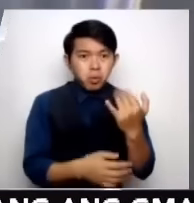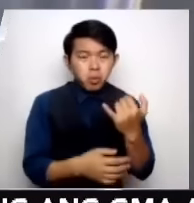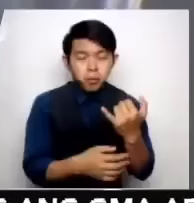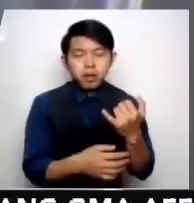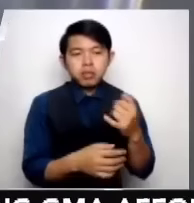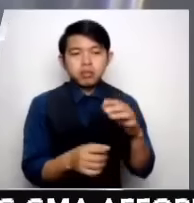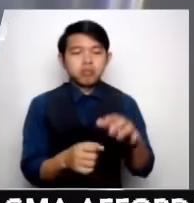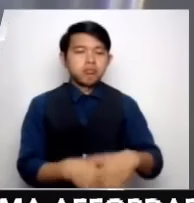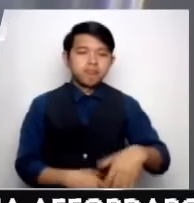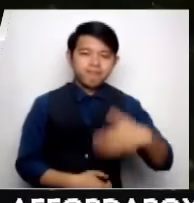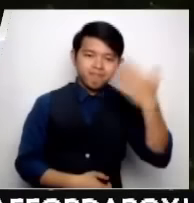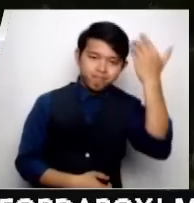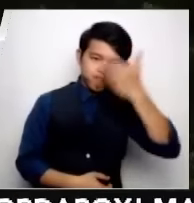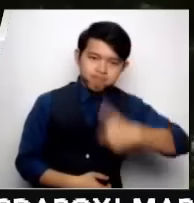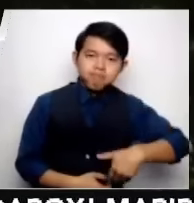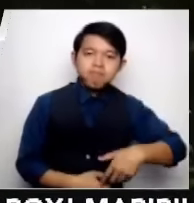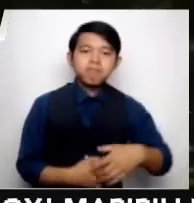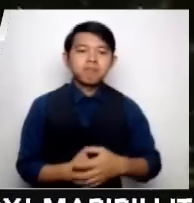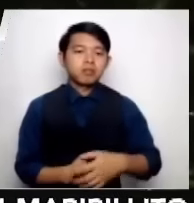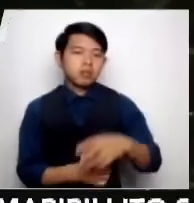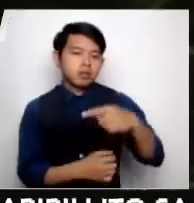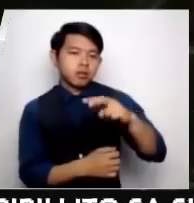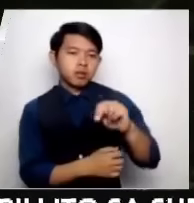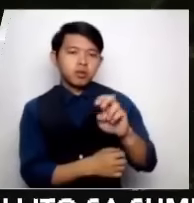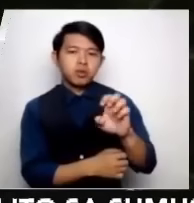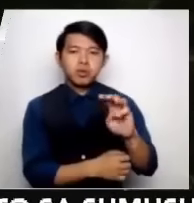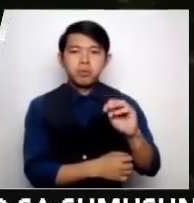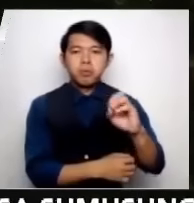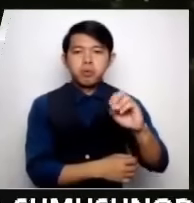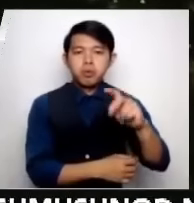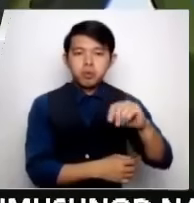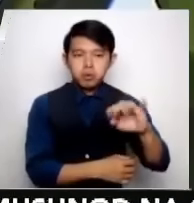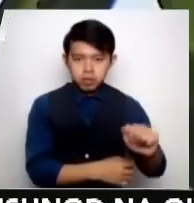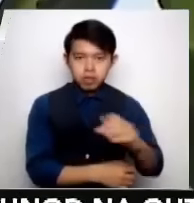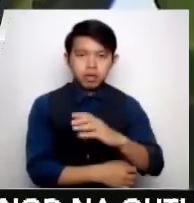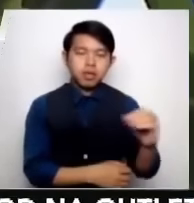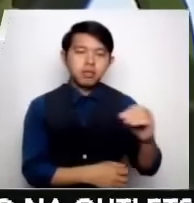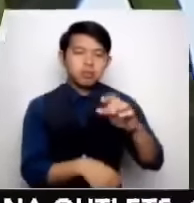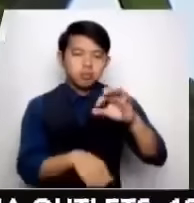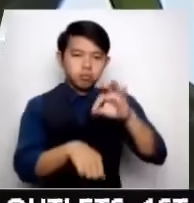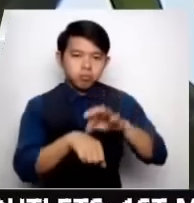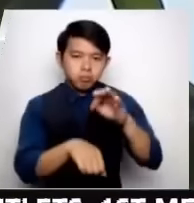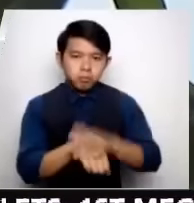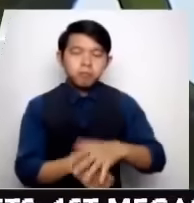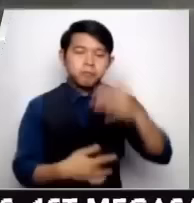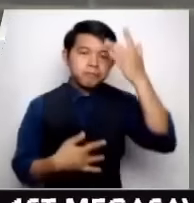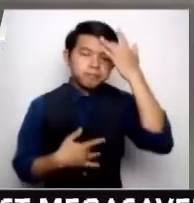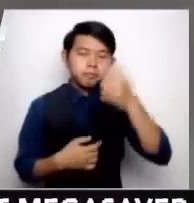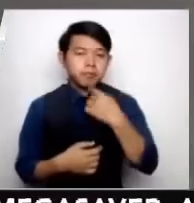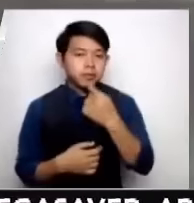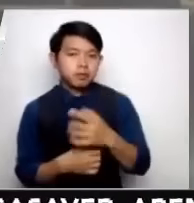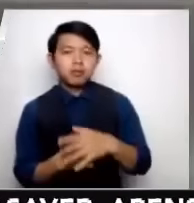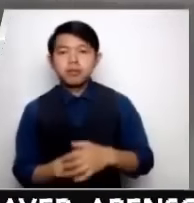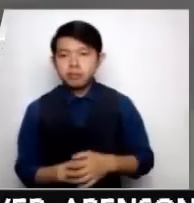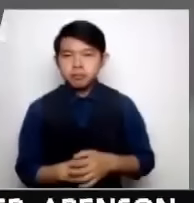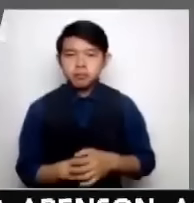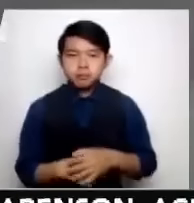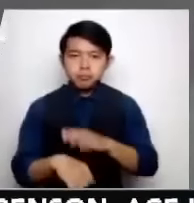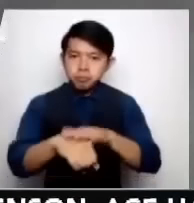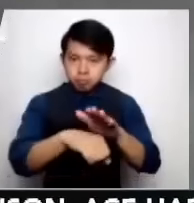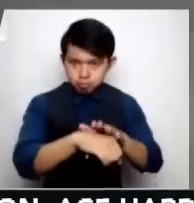pneumonia, leptospirosis at dengue. Paliwanag ng Private Hospitals Association of the Philippines, may kinalaman ng